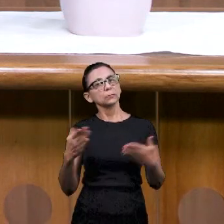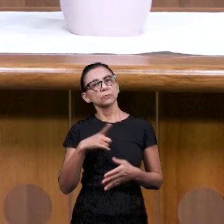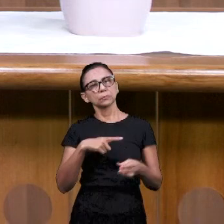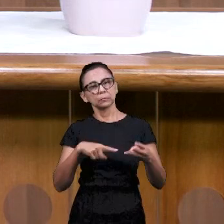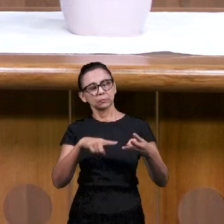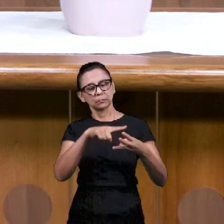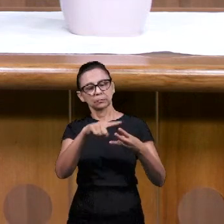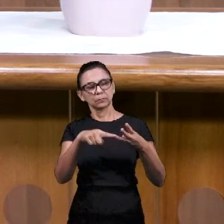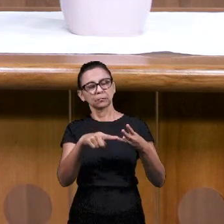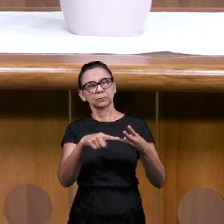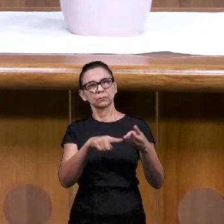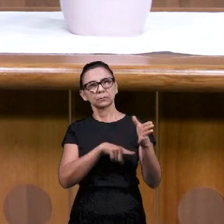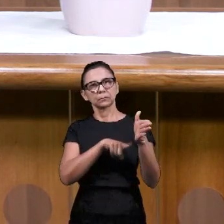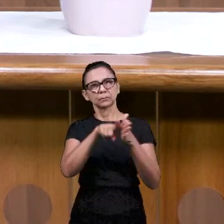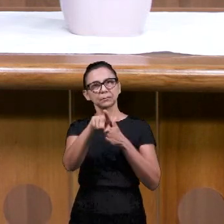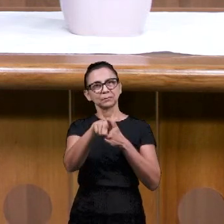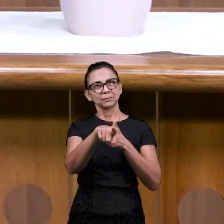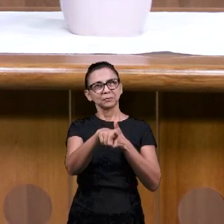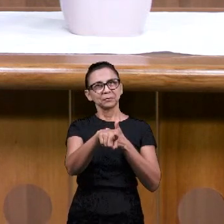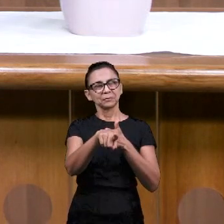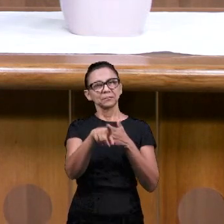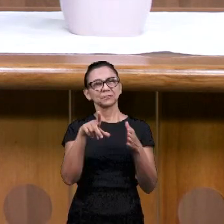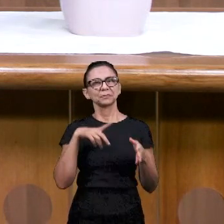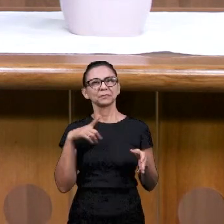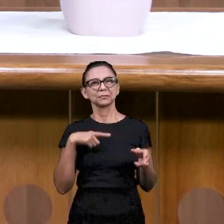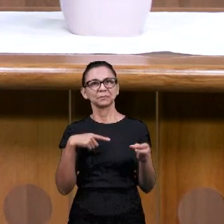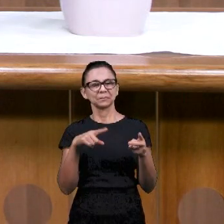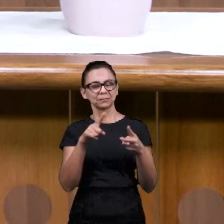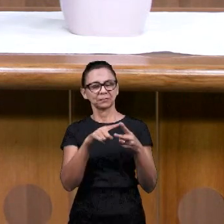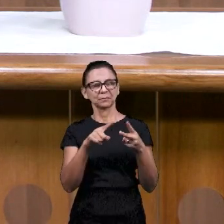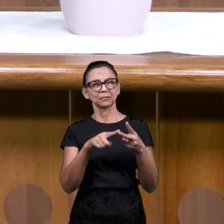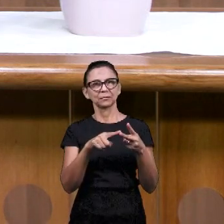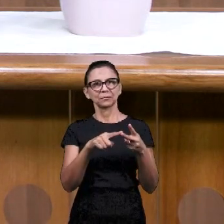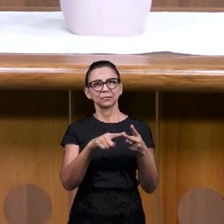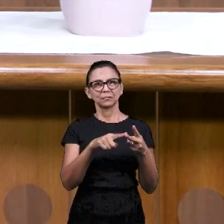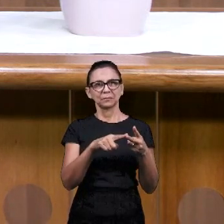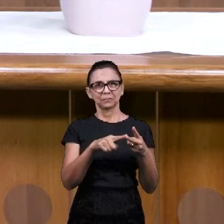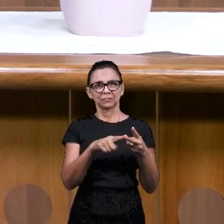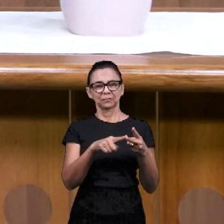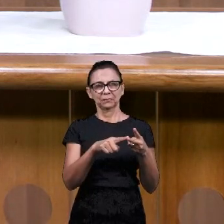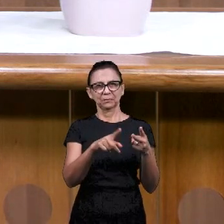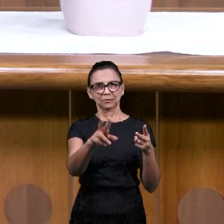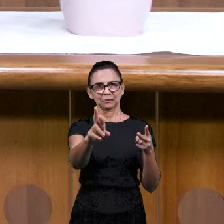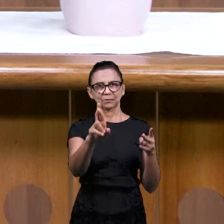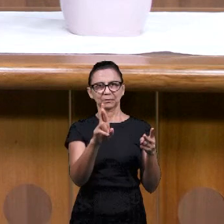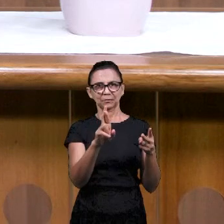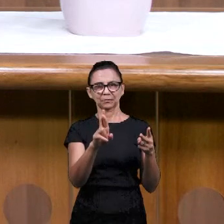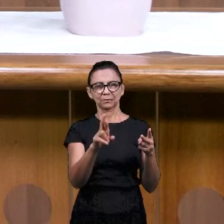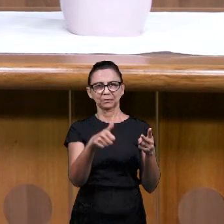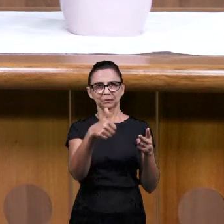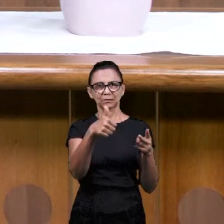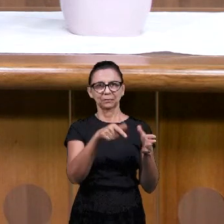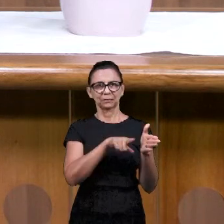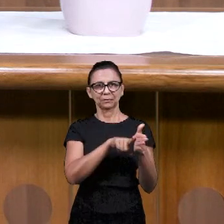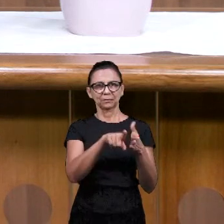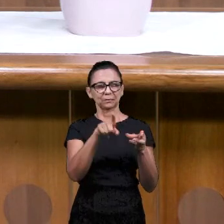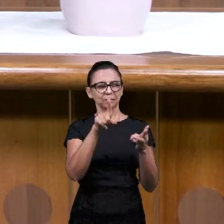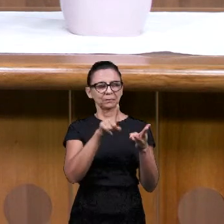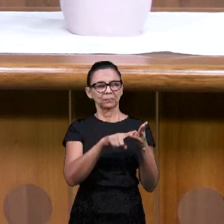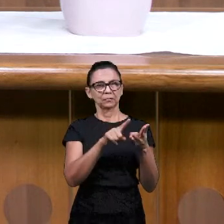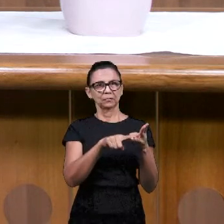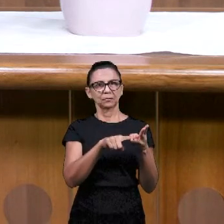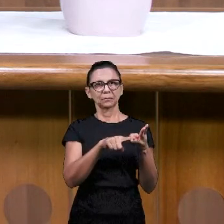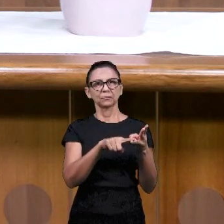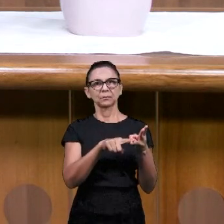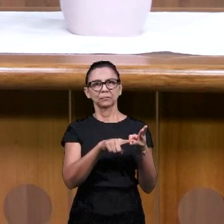3 questions, nous allons voir la réponse de 2 frères ou sœurs qui vont répondre à la première question, ensuite la deuxième et